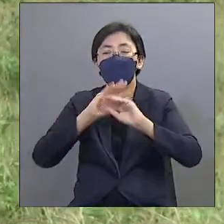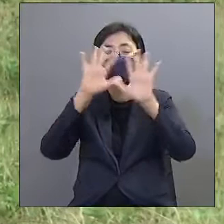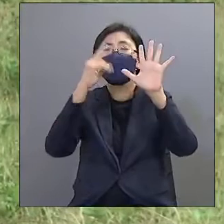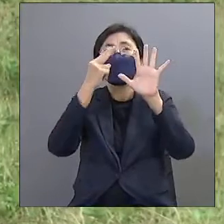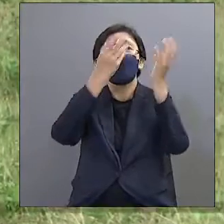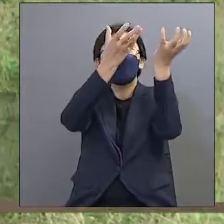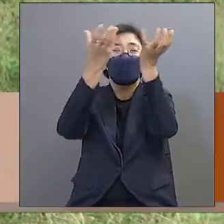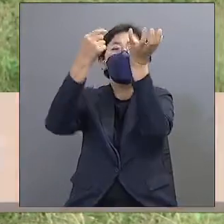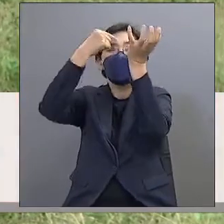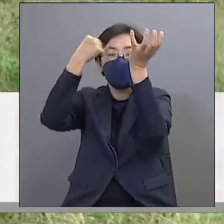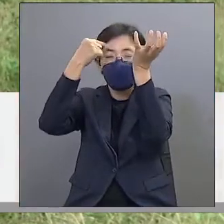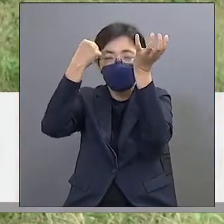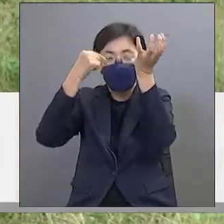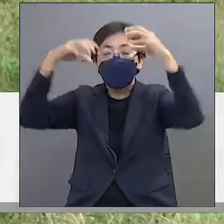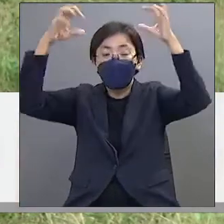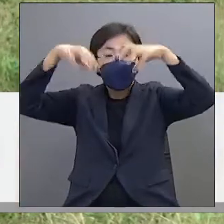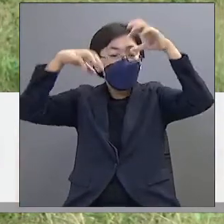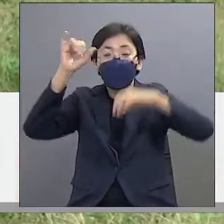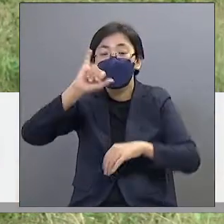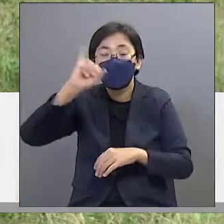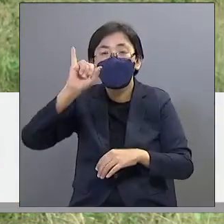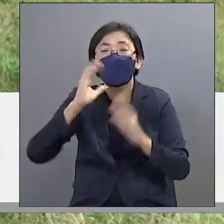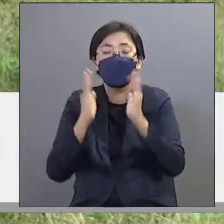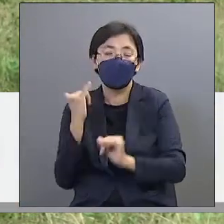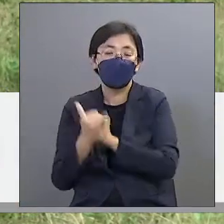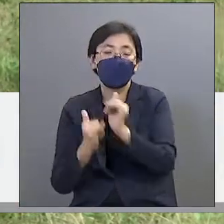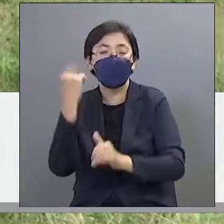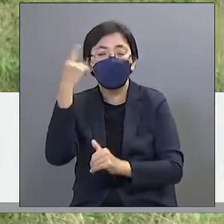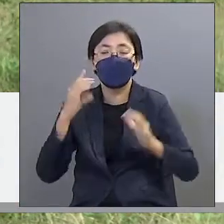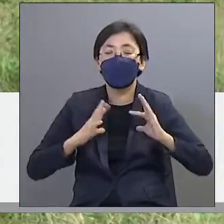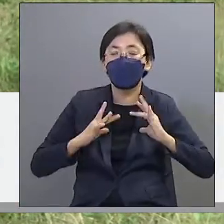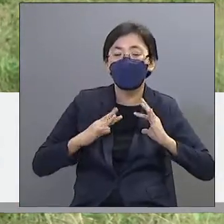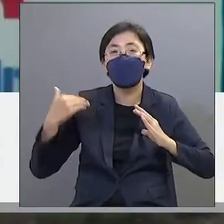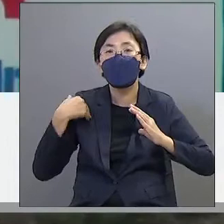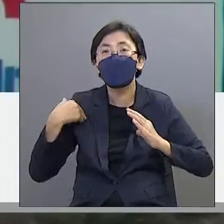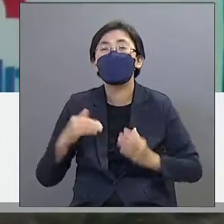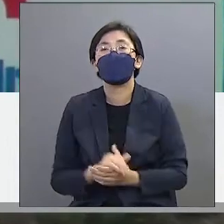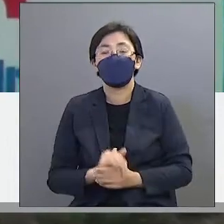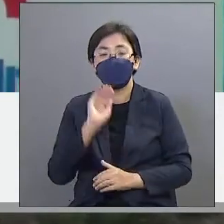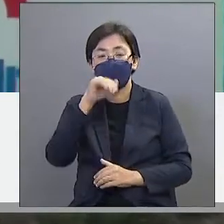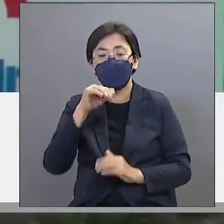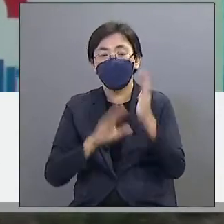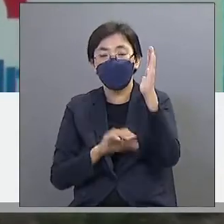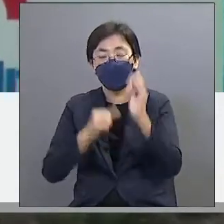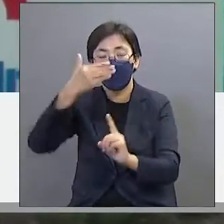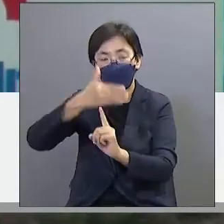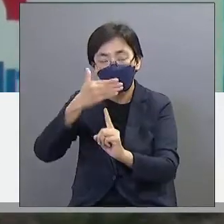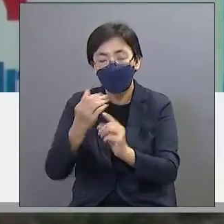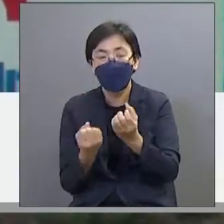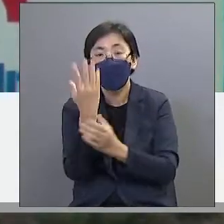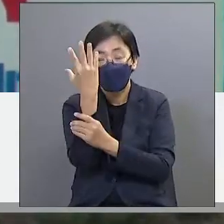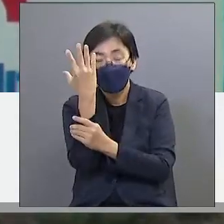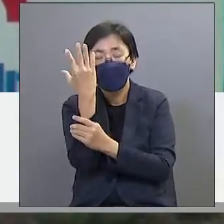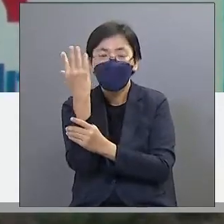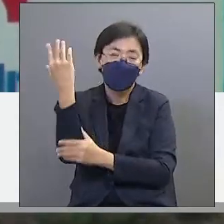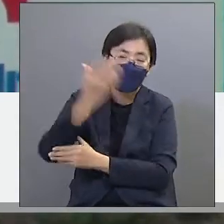ครึ้มแต่ก็ยังไม่มีฝนตกลงมาค่ะทางเทศบาลนครสงขลาทำป้ายปักเตือนระวังต้นสนล้มเอาไว้บริเวณป่